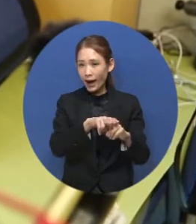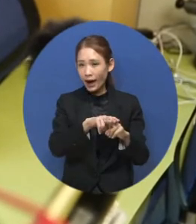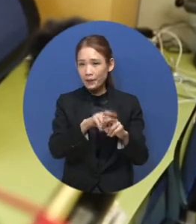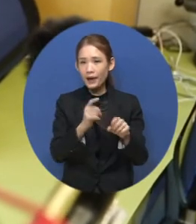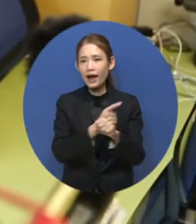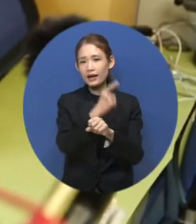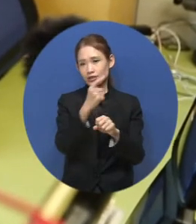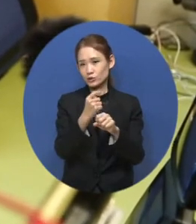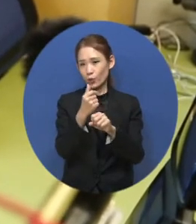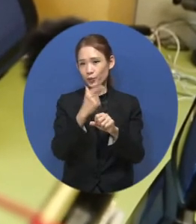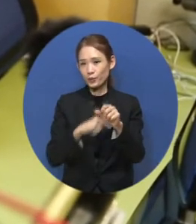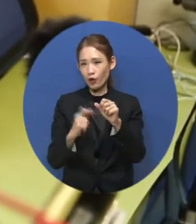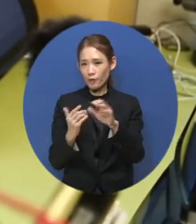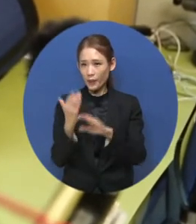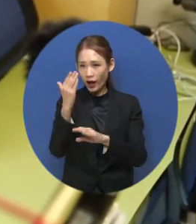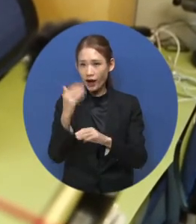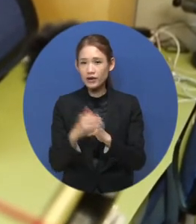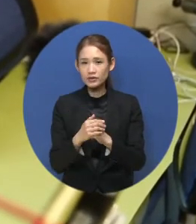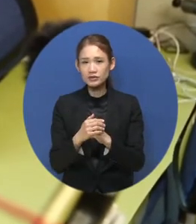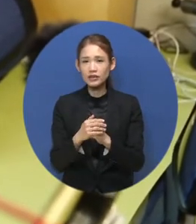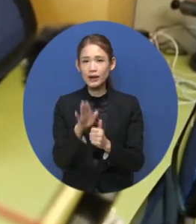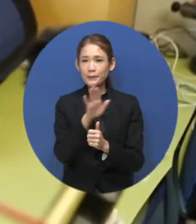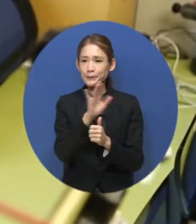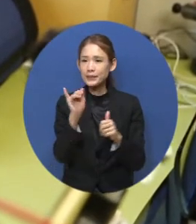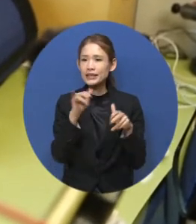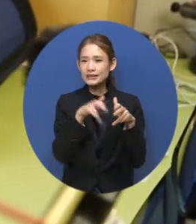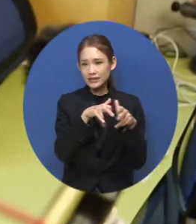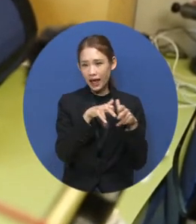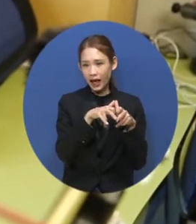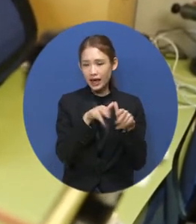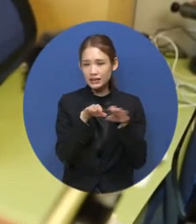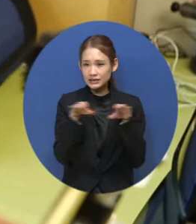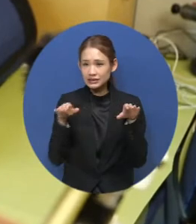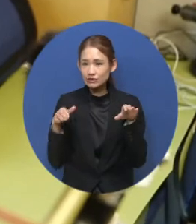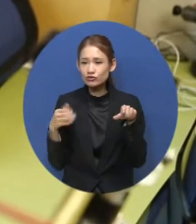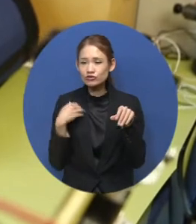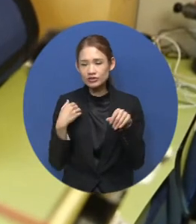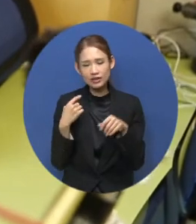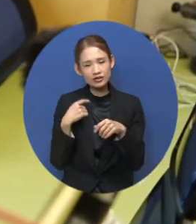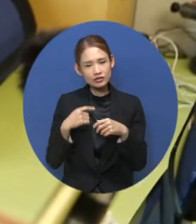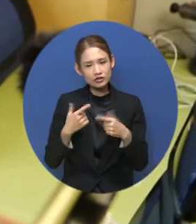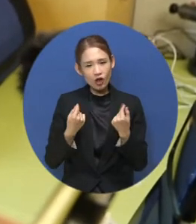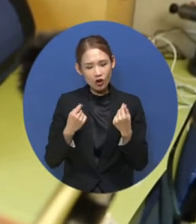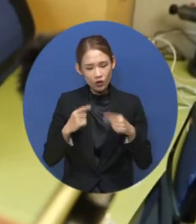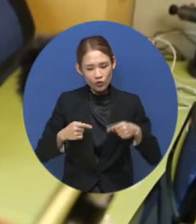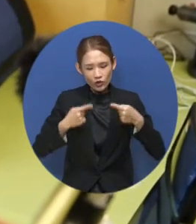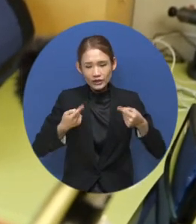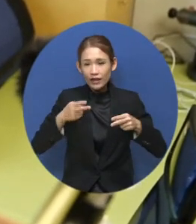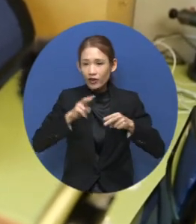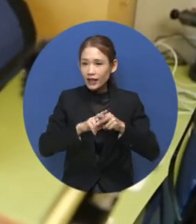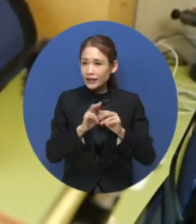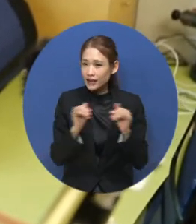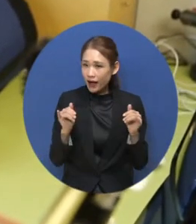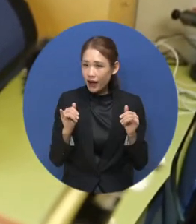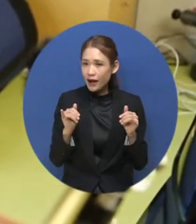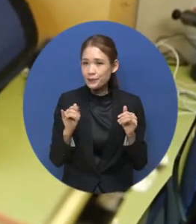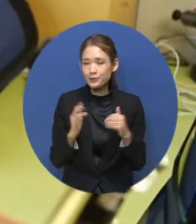걸리는데요. 이게 이제 비장애인 기준이니까 저같이 이제 휠체어 탄 사람 같은 경우에는